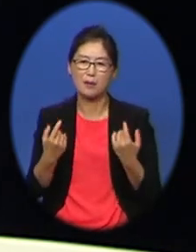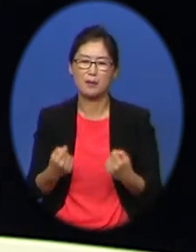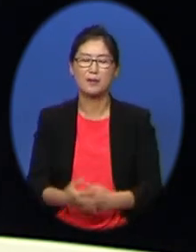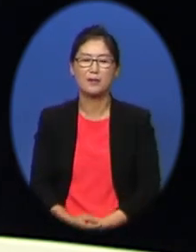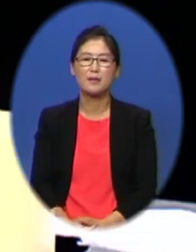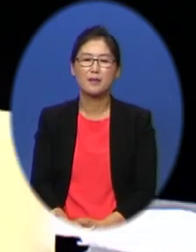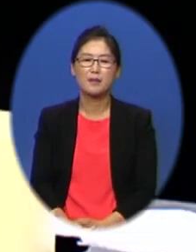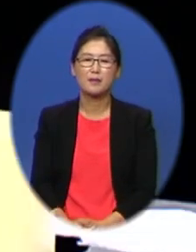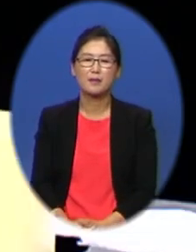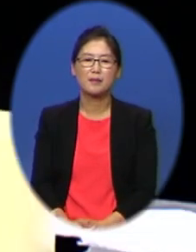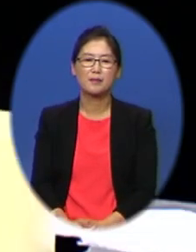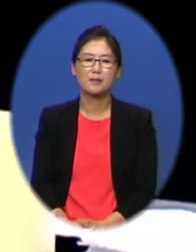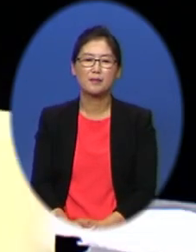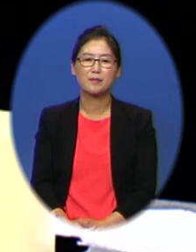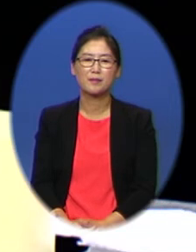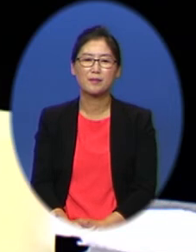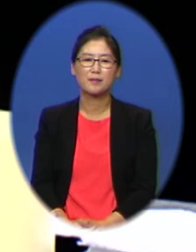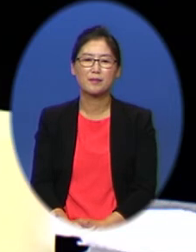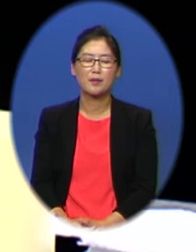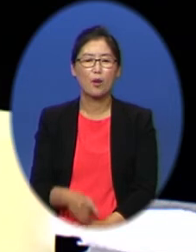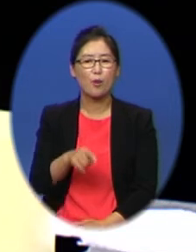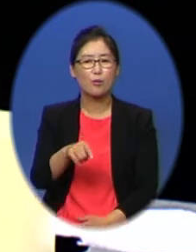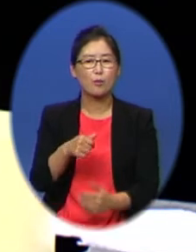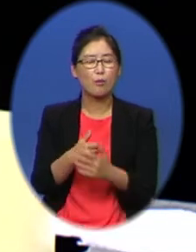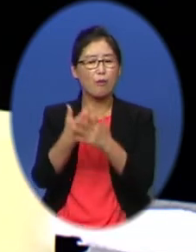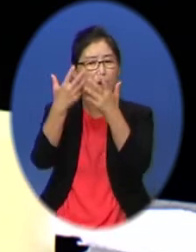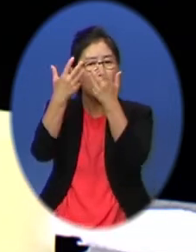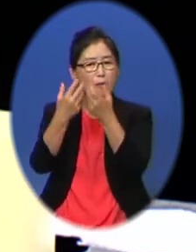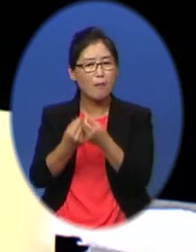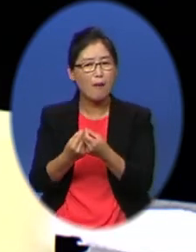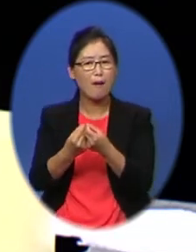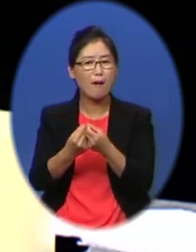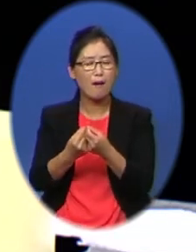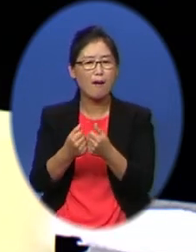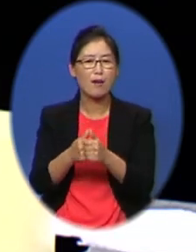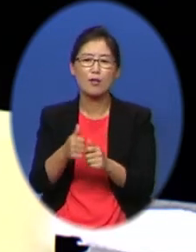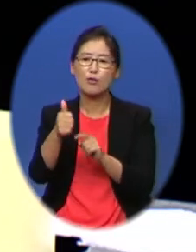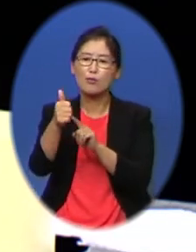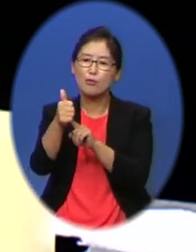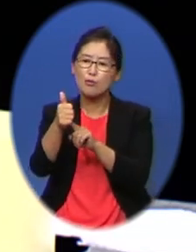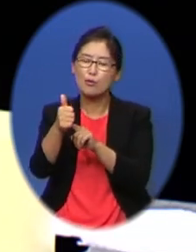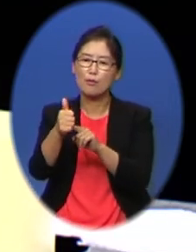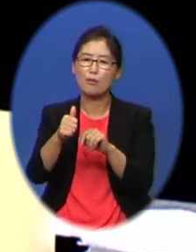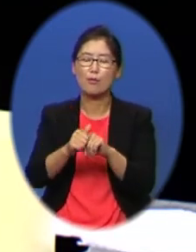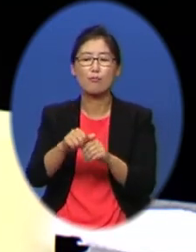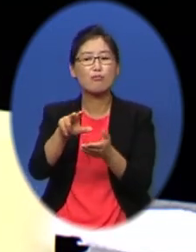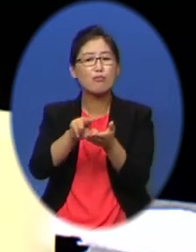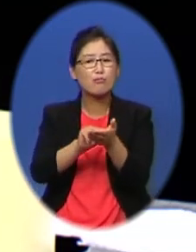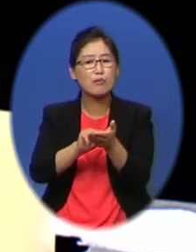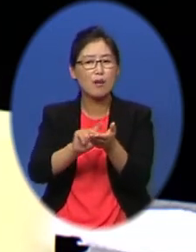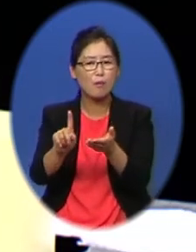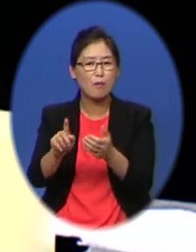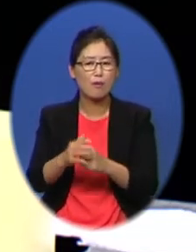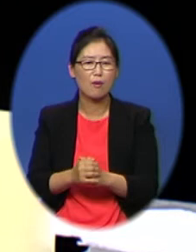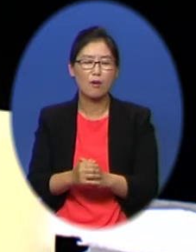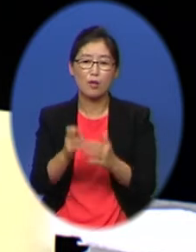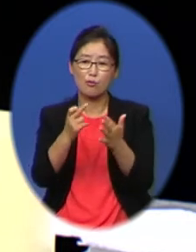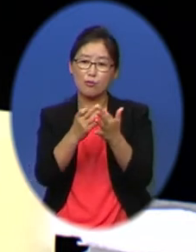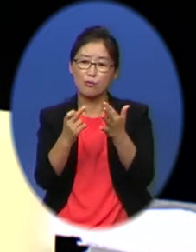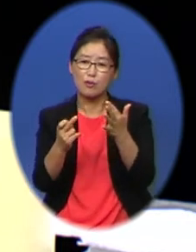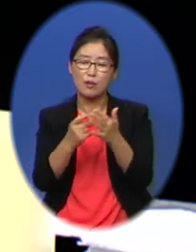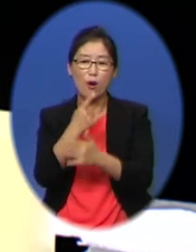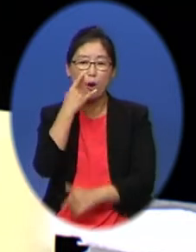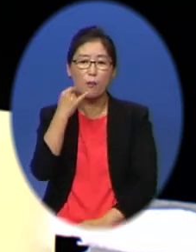예. 자, 그럼 우리 사연의 주인공 문제를 좀 해결해 봐야 될 텐데요. 지금 둘째 아들이 어머니를 모실